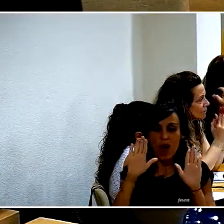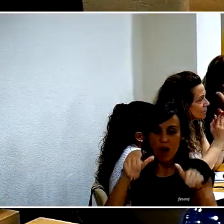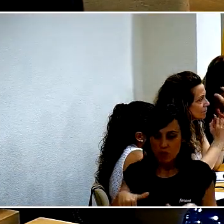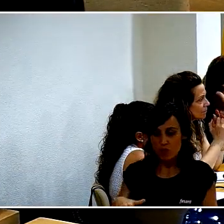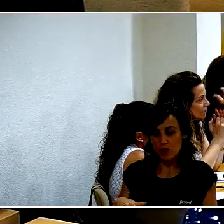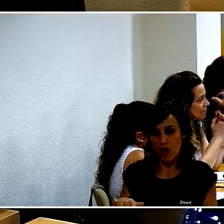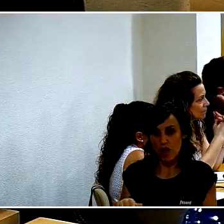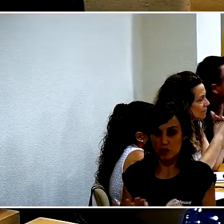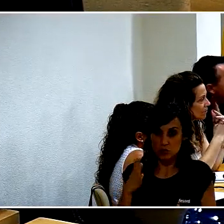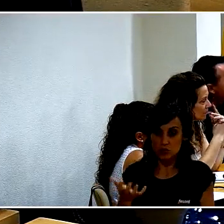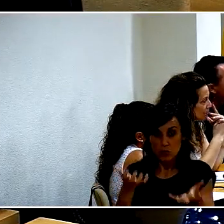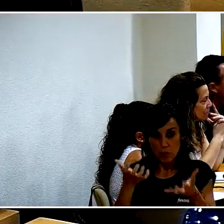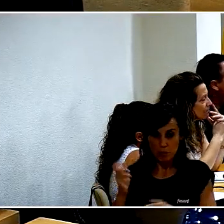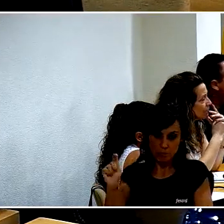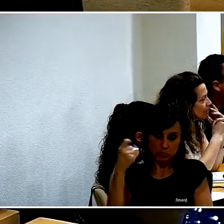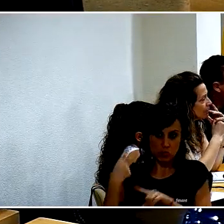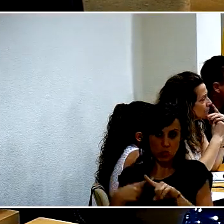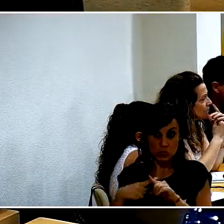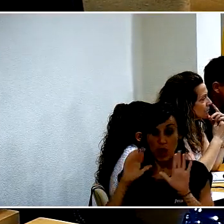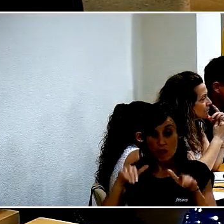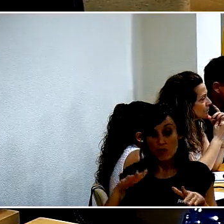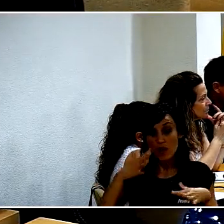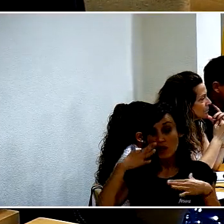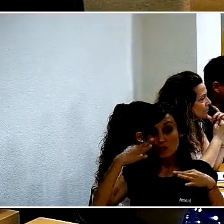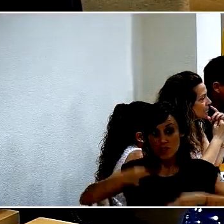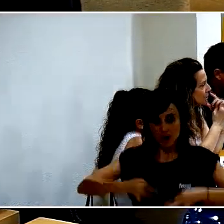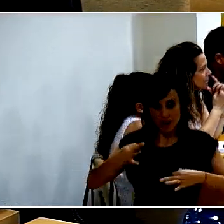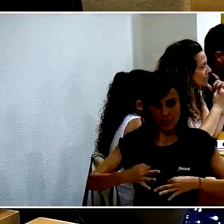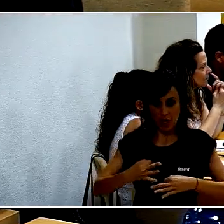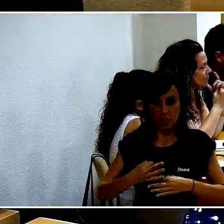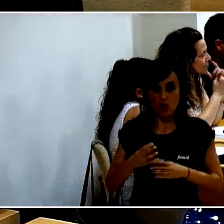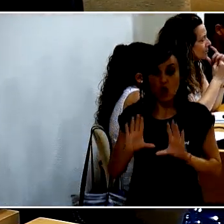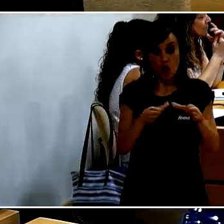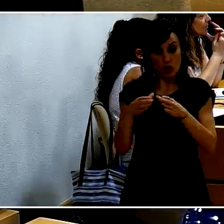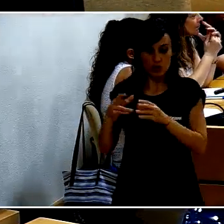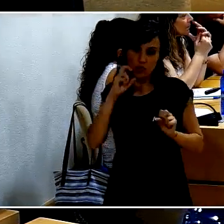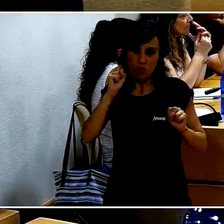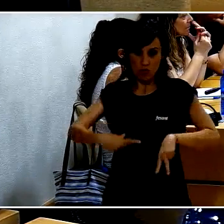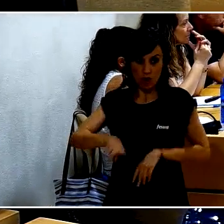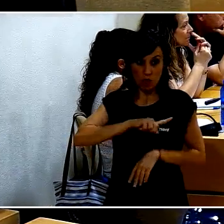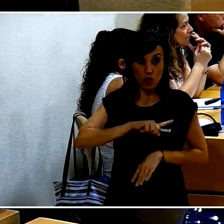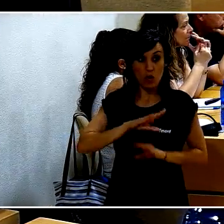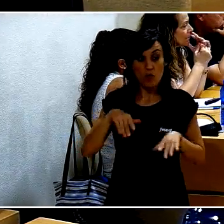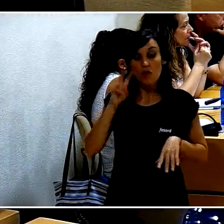l'argumentació contundent i la pròpia realitat ens dona la raó a la gent dels col·lectius. I veiem com anem